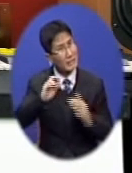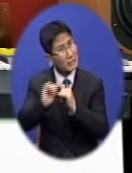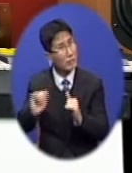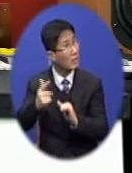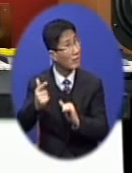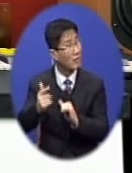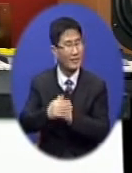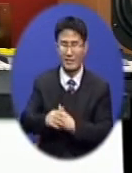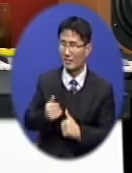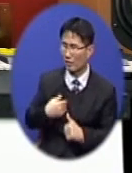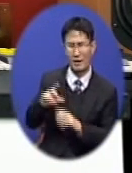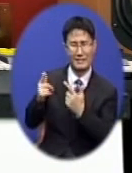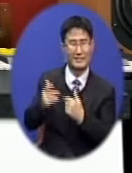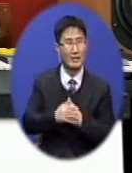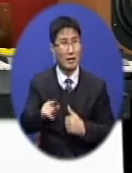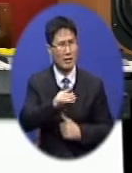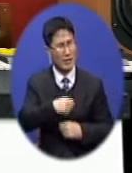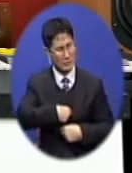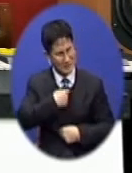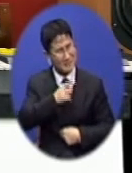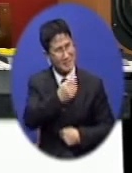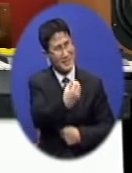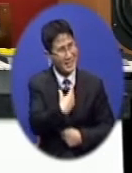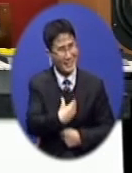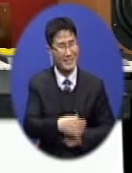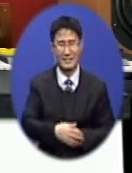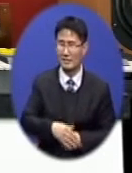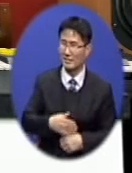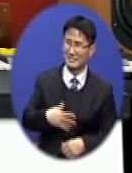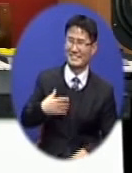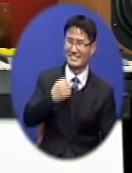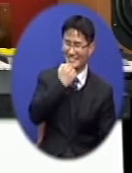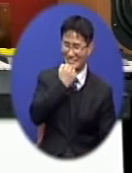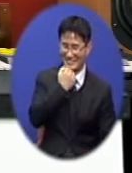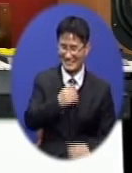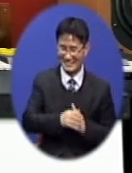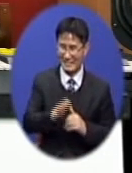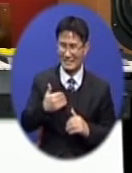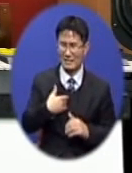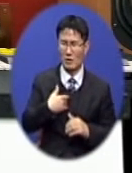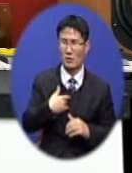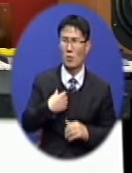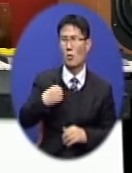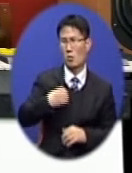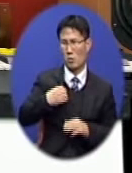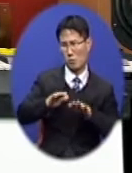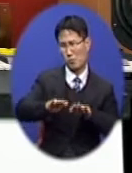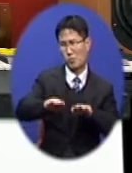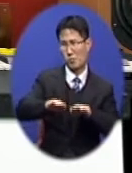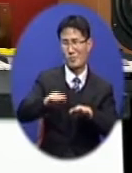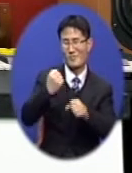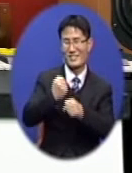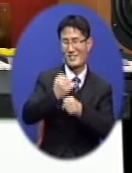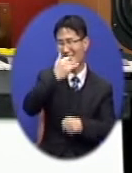아니에요. 아니, 사실대로. 아닙니다. 사실대로. 저 네? 그 네, 옷 만드는 그 작업하고